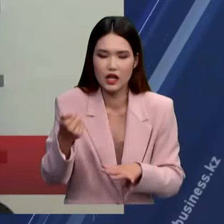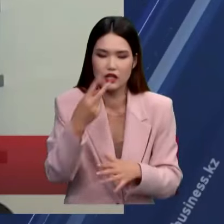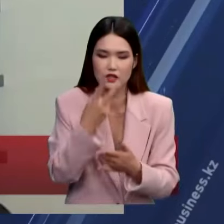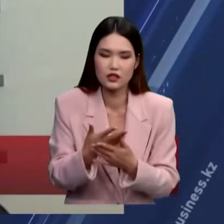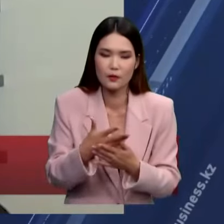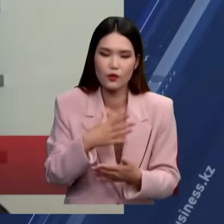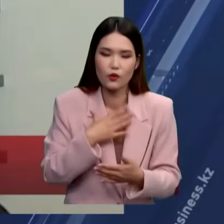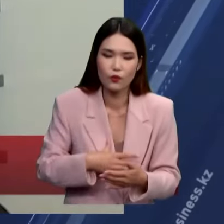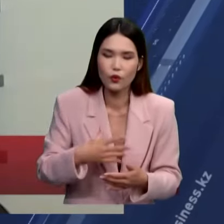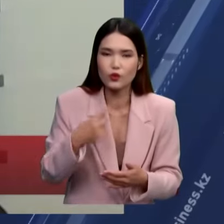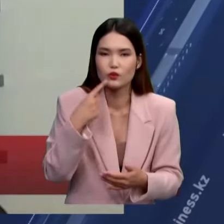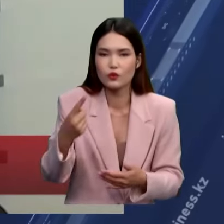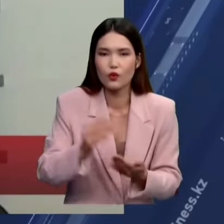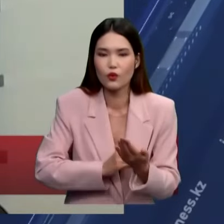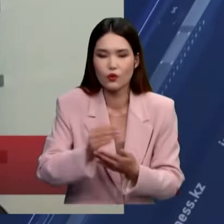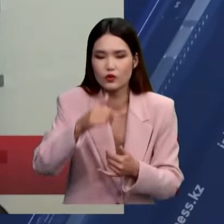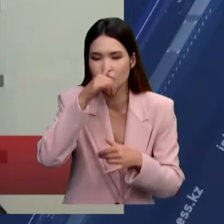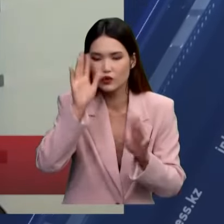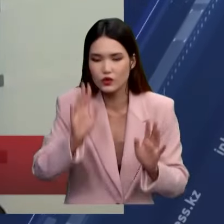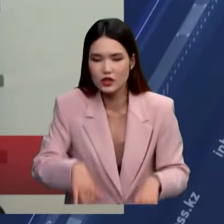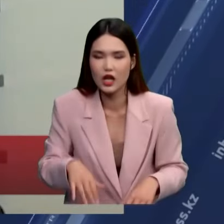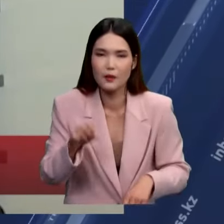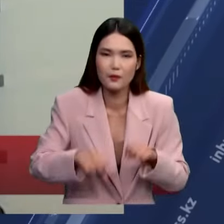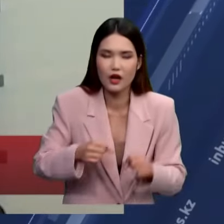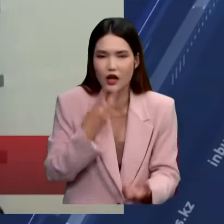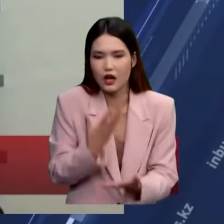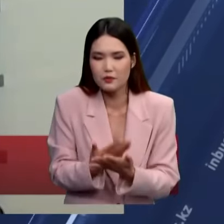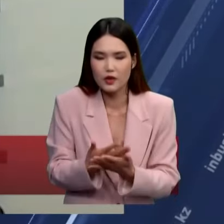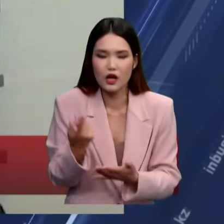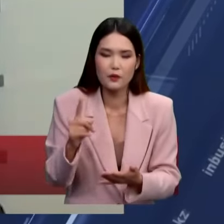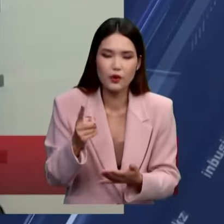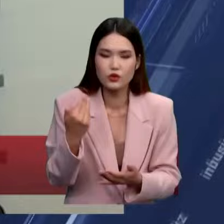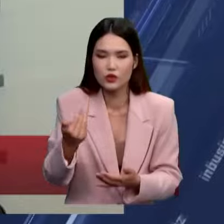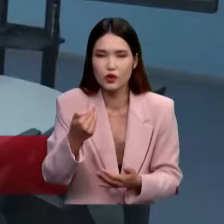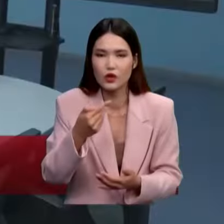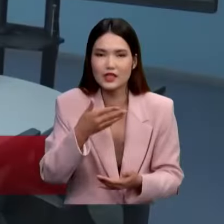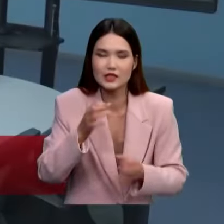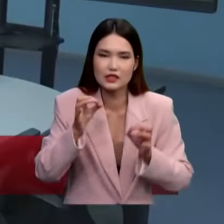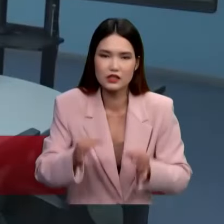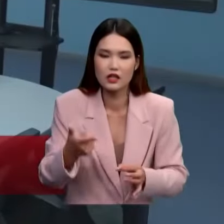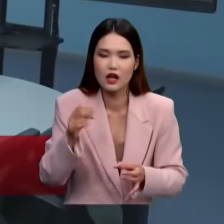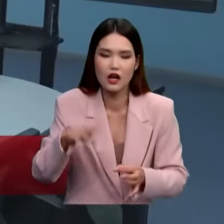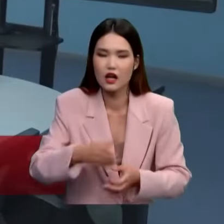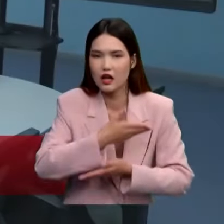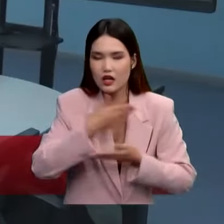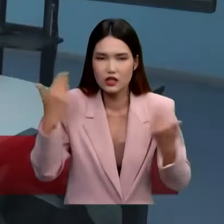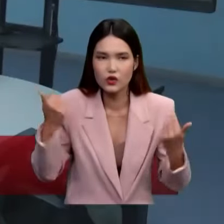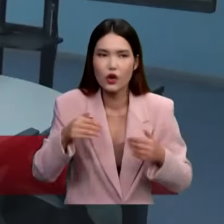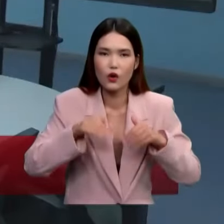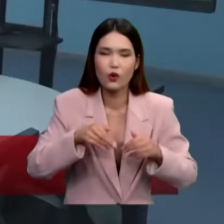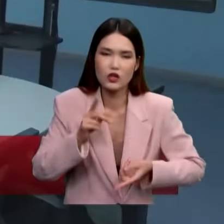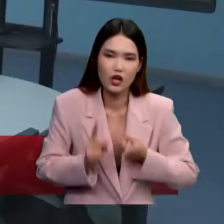в Рудном, либо находится в Лисаковске, он не может пока себе это позволить открыть, потому что есть определенный барьер. Колледжи подтверждают, открыть